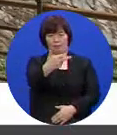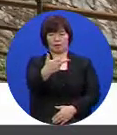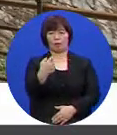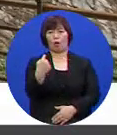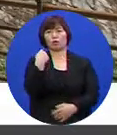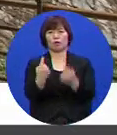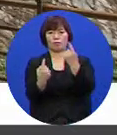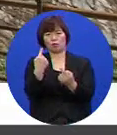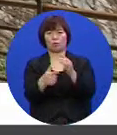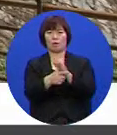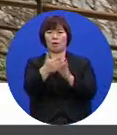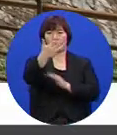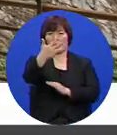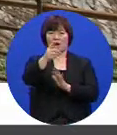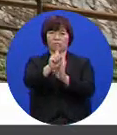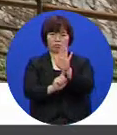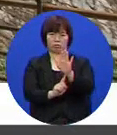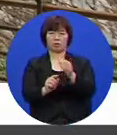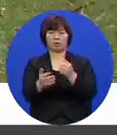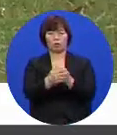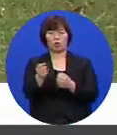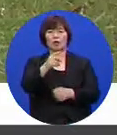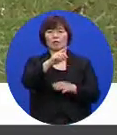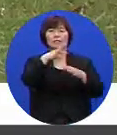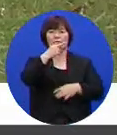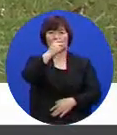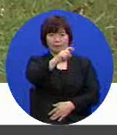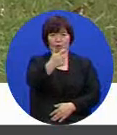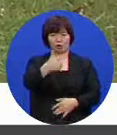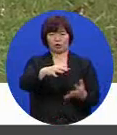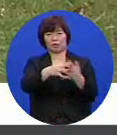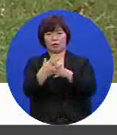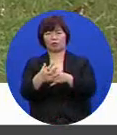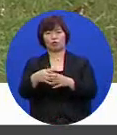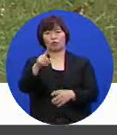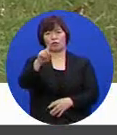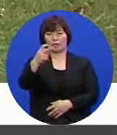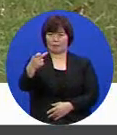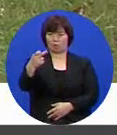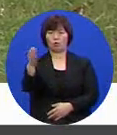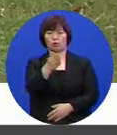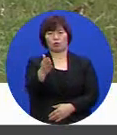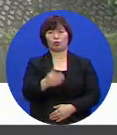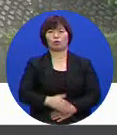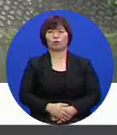비해 8도가량 낮겠고, 익산 16도, 진안과 장수는 12도에 그치겠습니다.